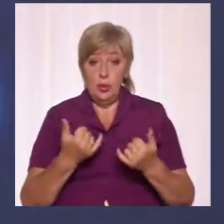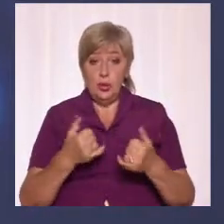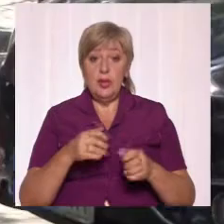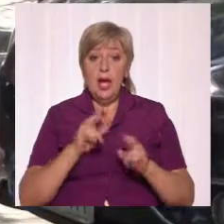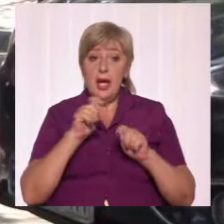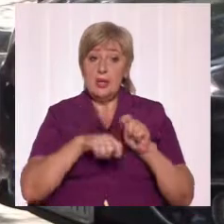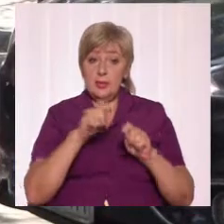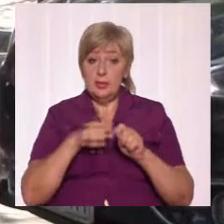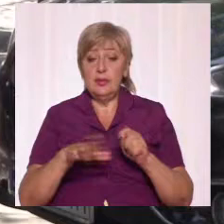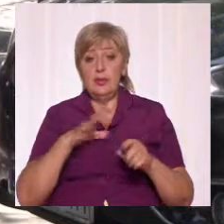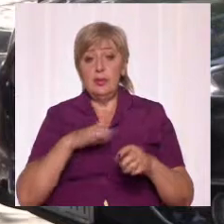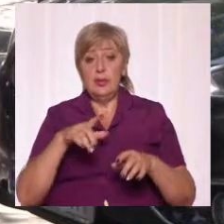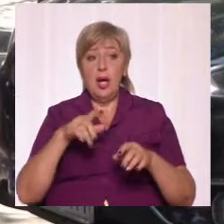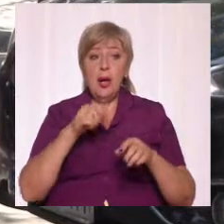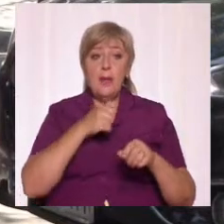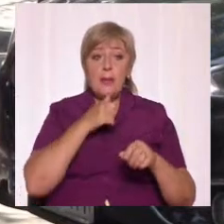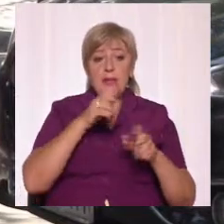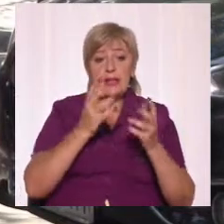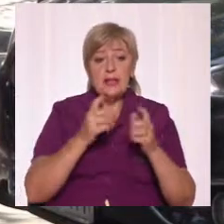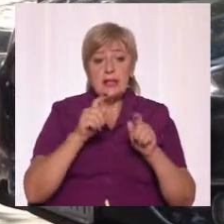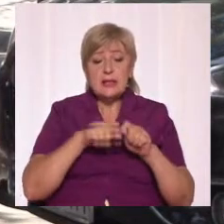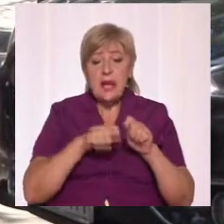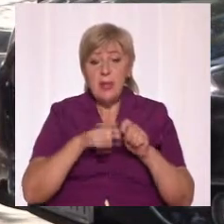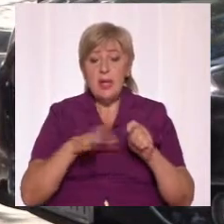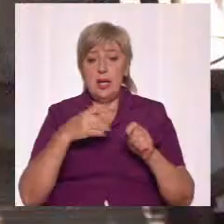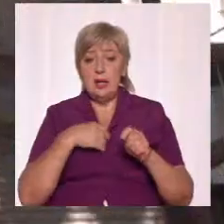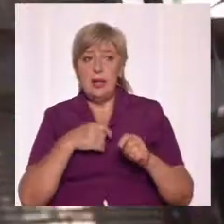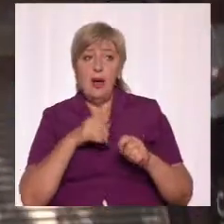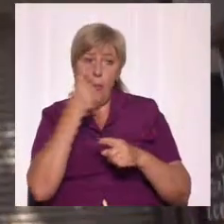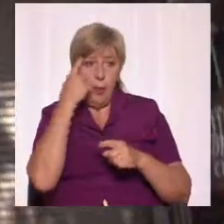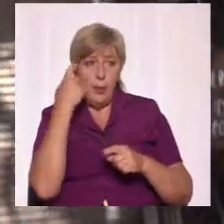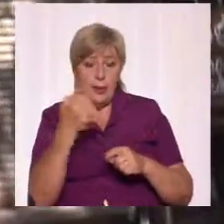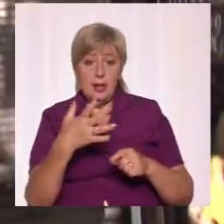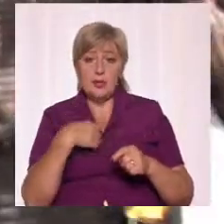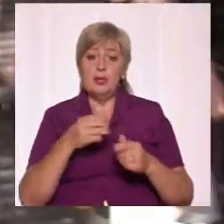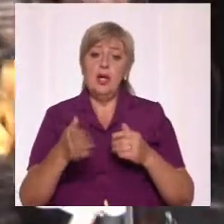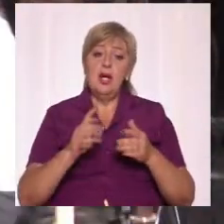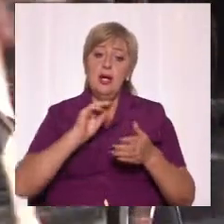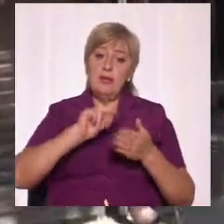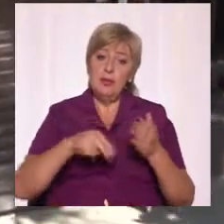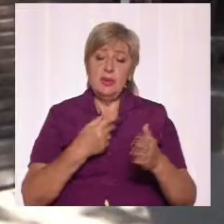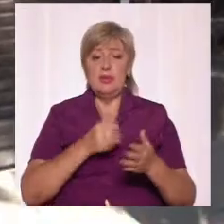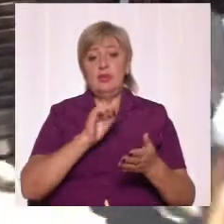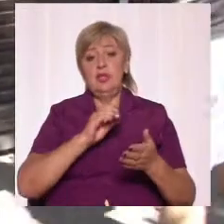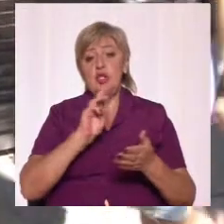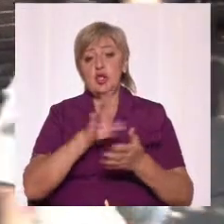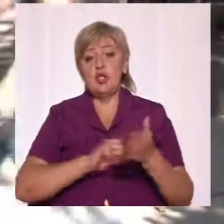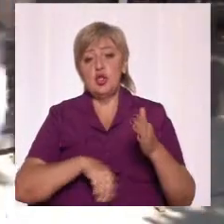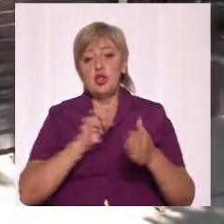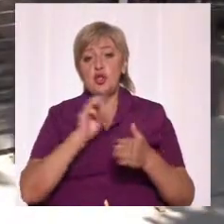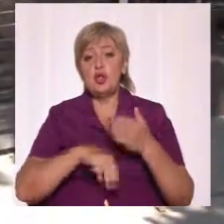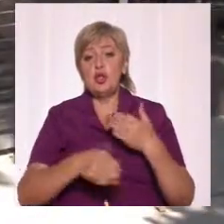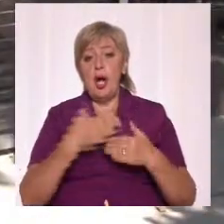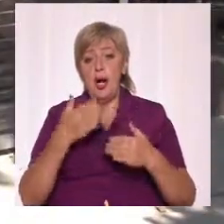«Благоустрій» проводили заміри, робили попередження і виписували штрафи розміром від 1000 до 2500 гривень. За цей